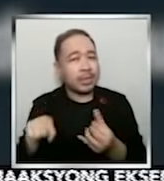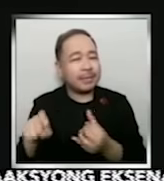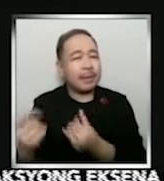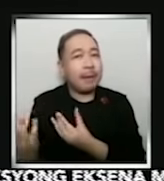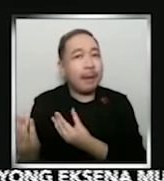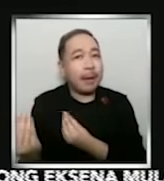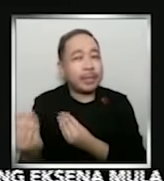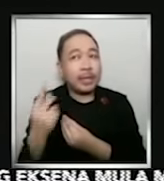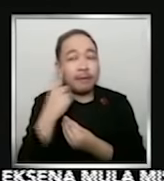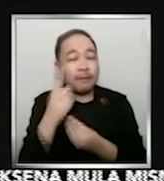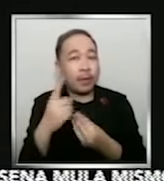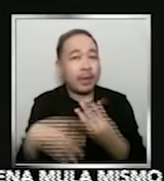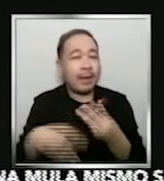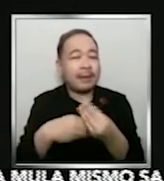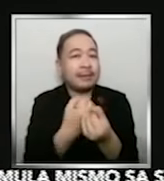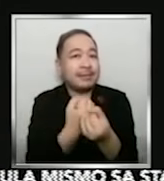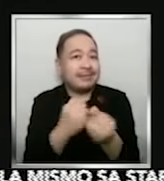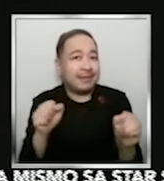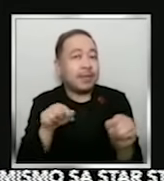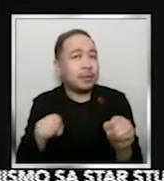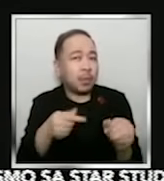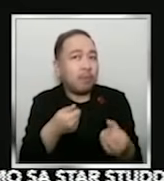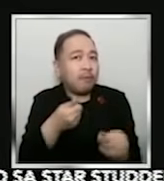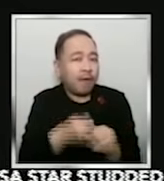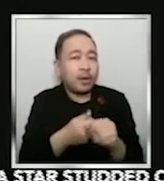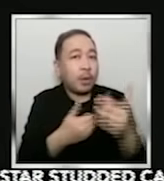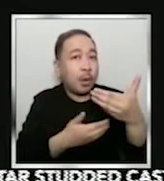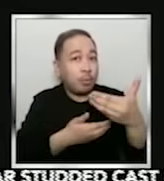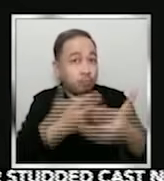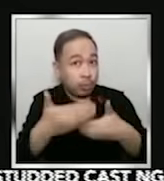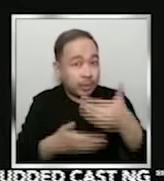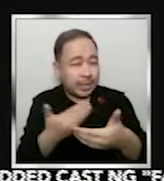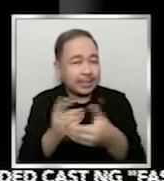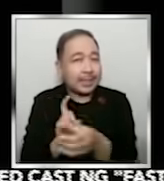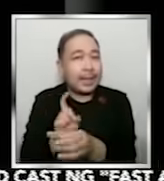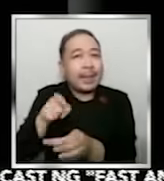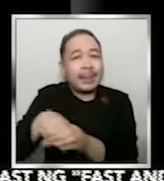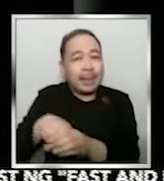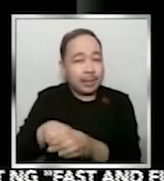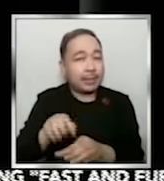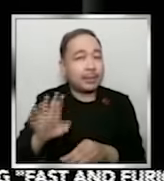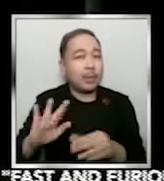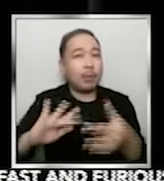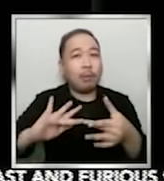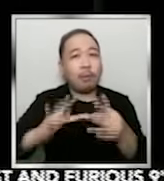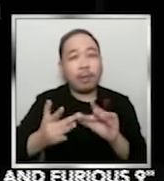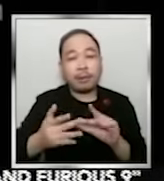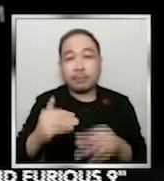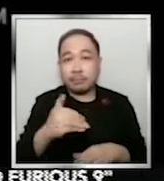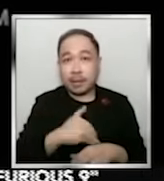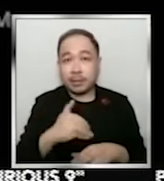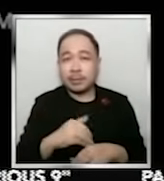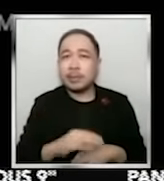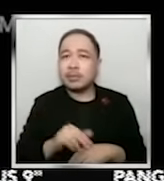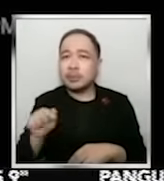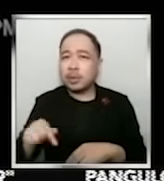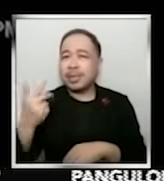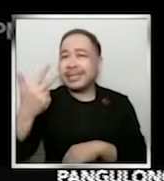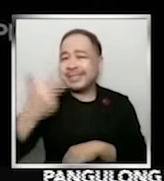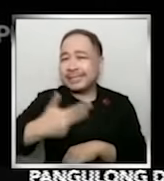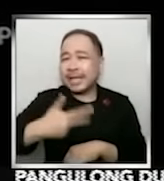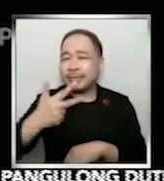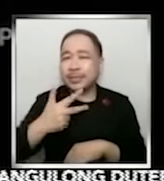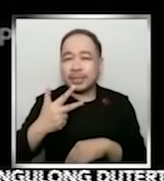seguridad, kaya sinunod niya ang proseso at nag-login sa online banking. Nakatatlong beses daw siyang nagpasok ng one-time